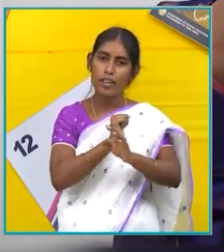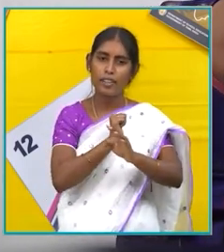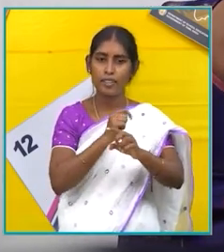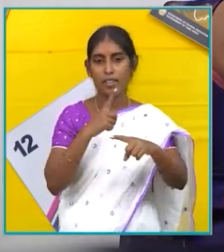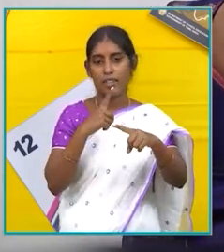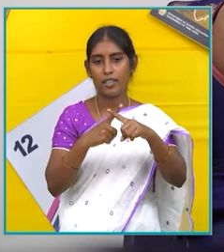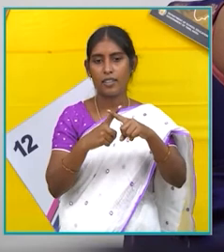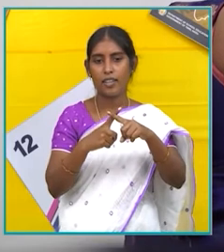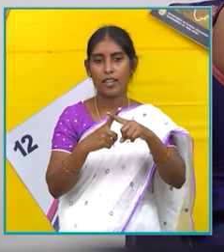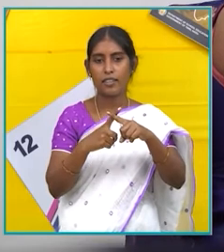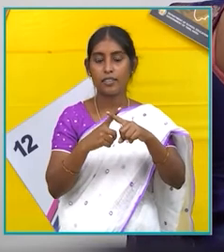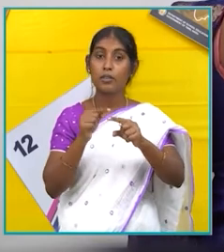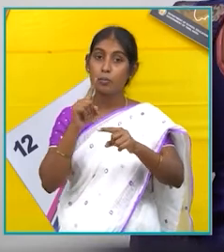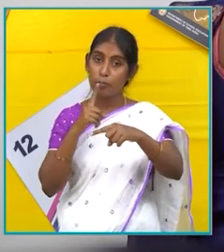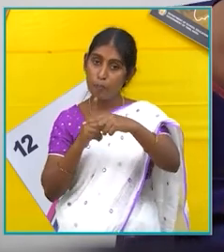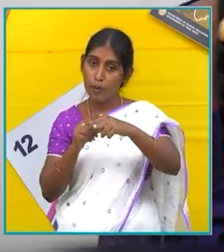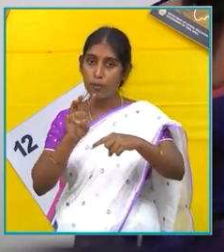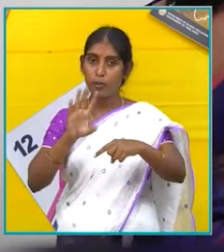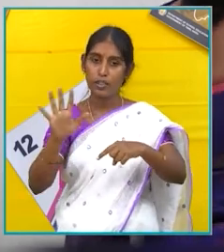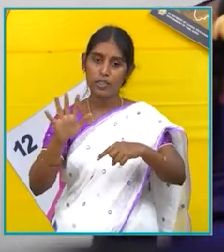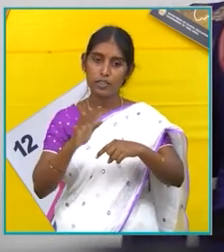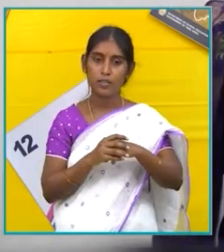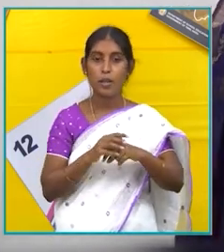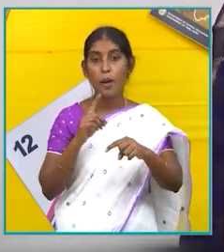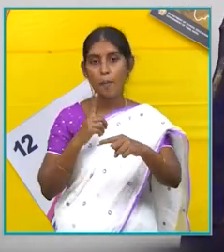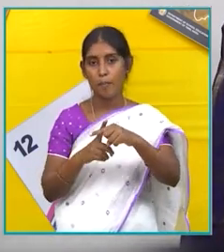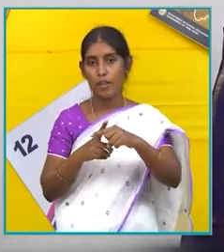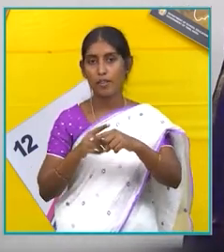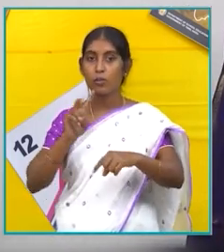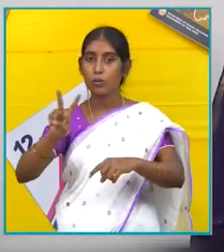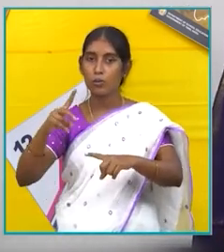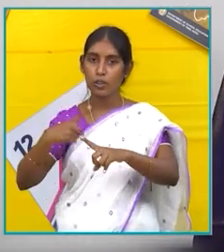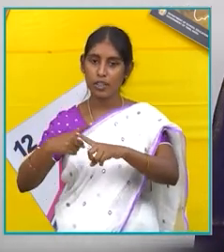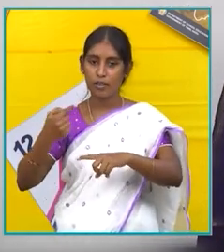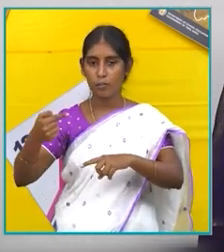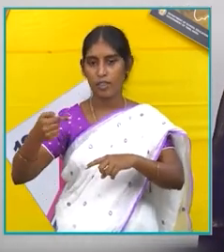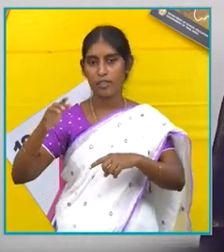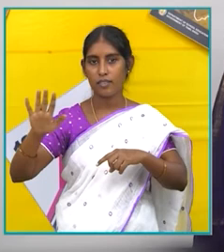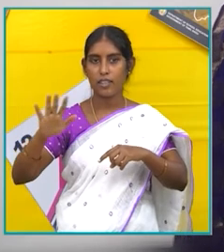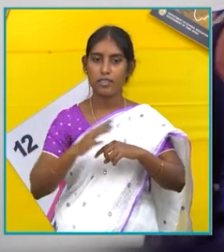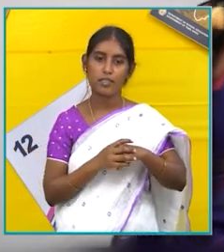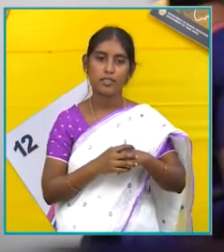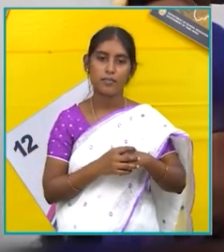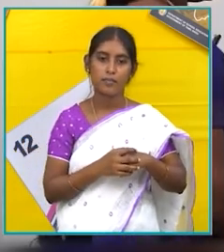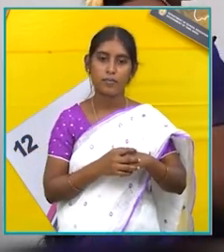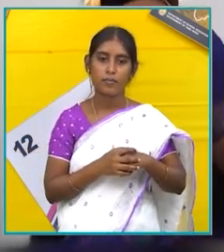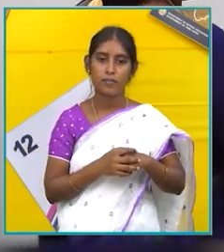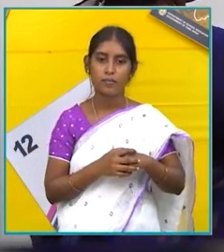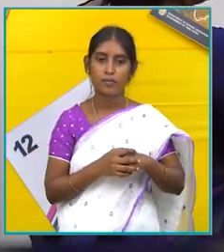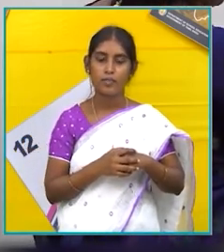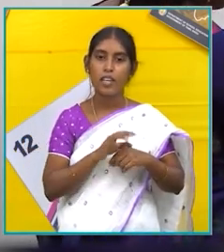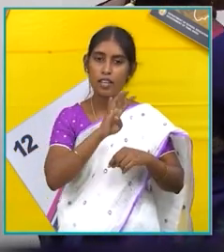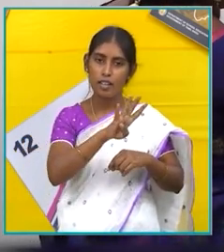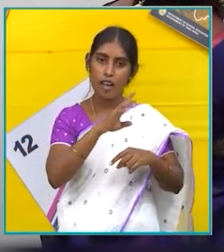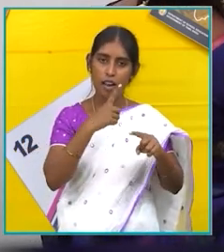ப்ளஸ் 35 டிகிரி ப்ளஸ் 2x மைனஸ் 5 டிகிரி.